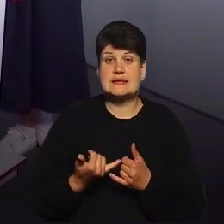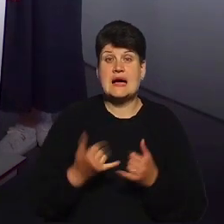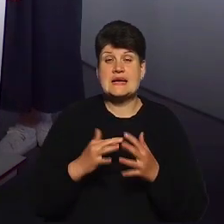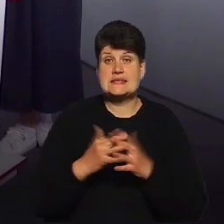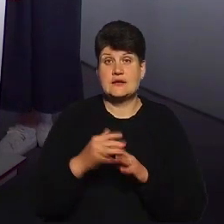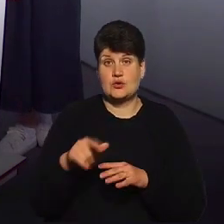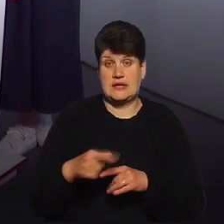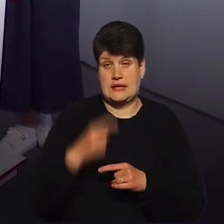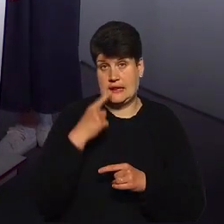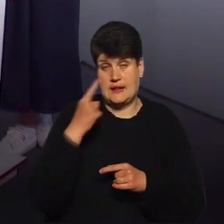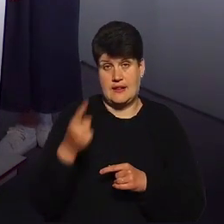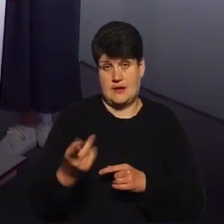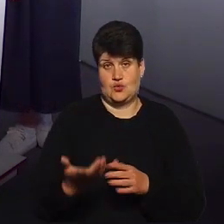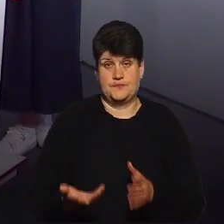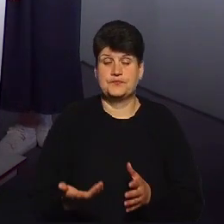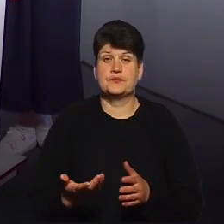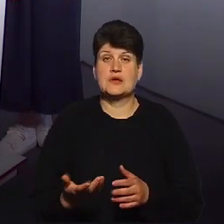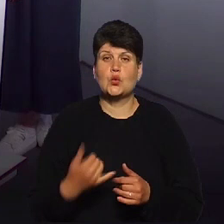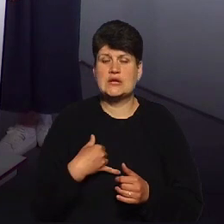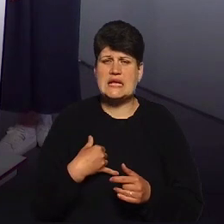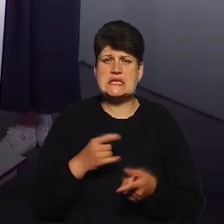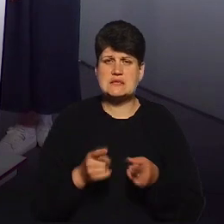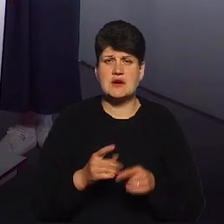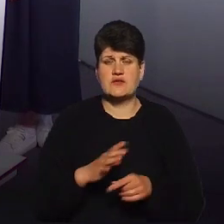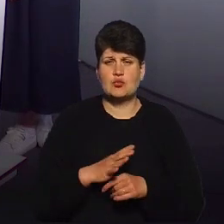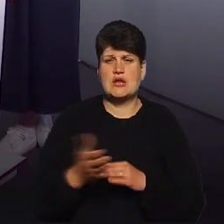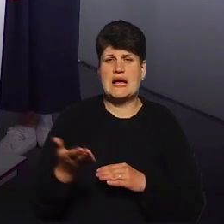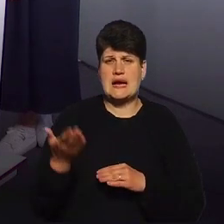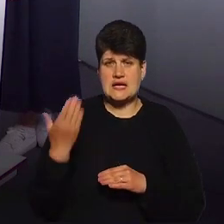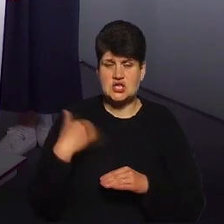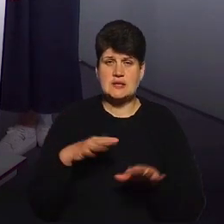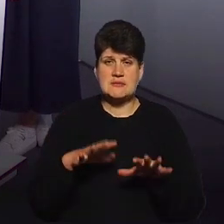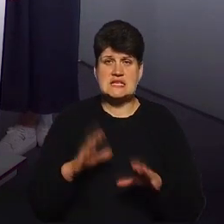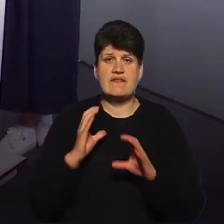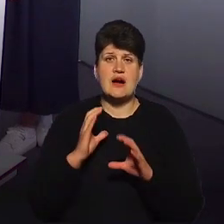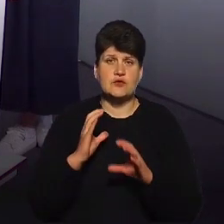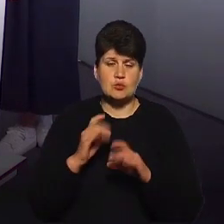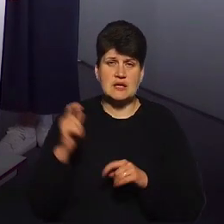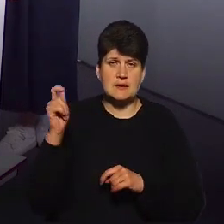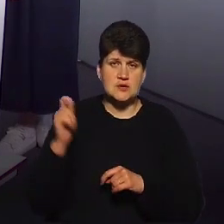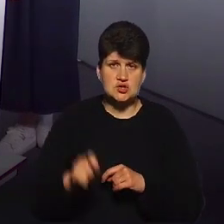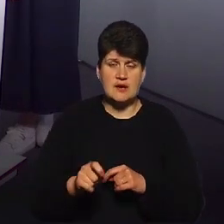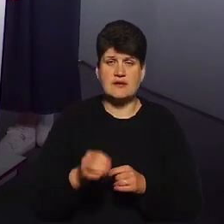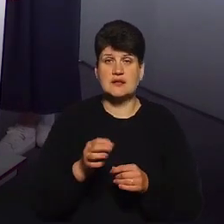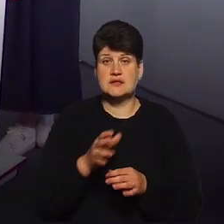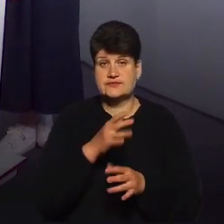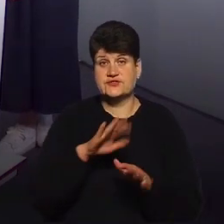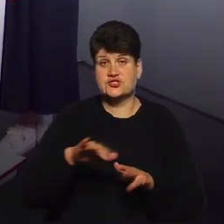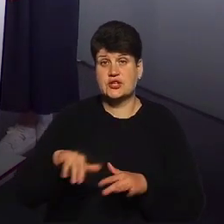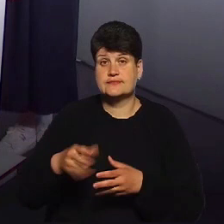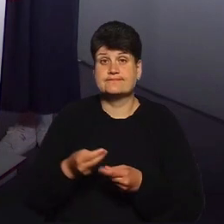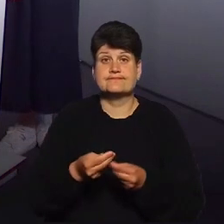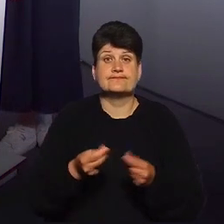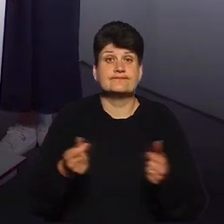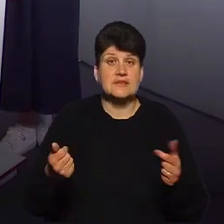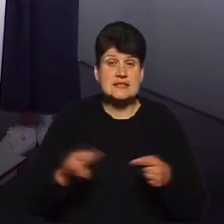відстані. Ось, у нас насправді було раніше і місцевий автобус, який проїжджав, але з часом його не стало, і це стало великою проблемою, тому